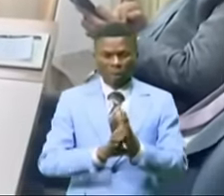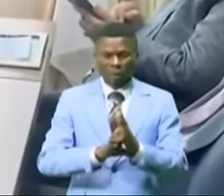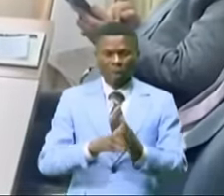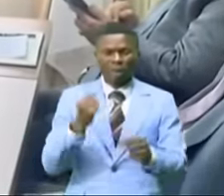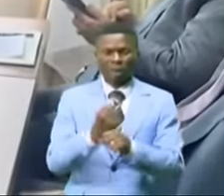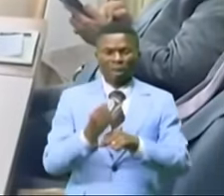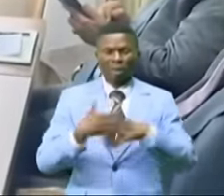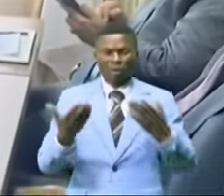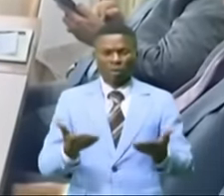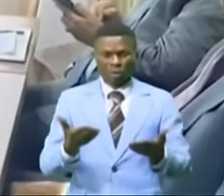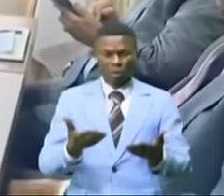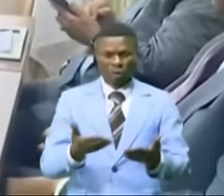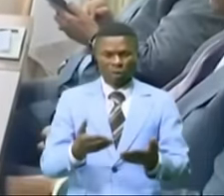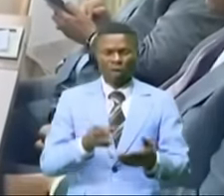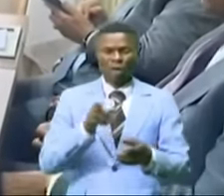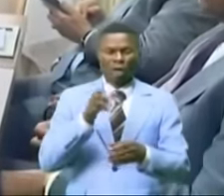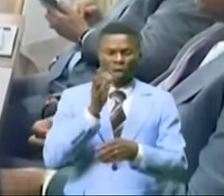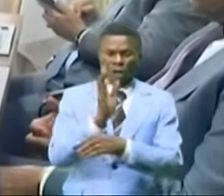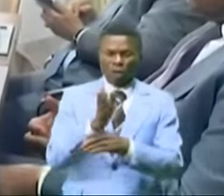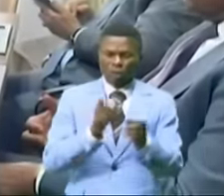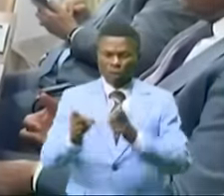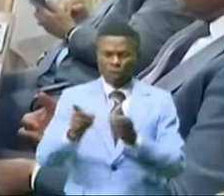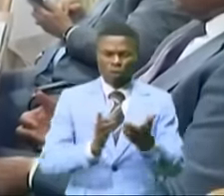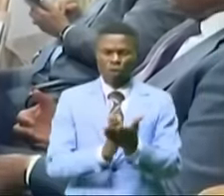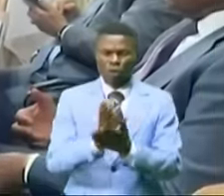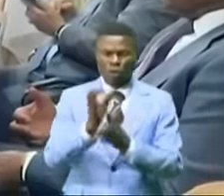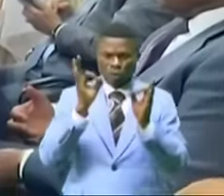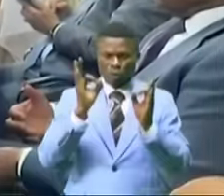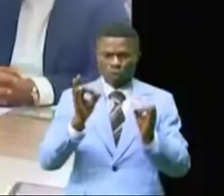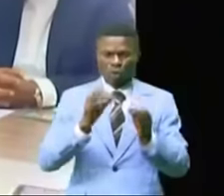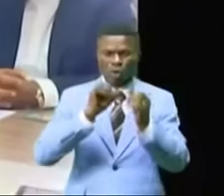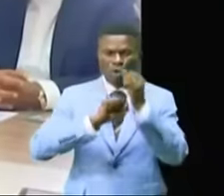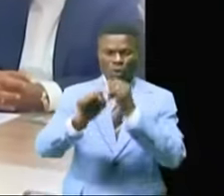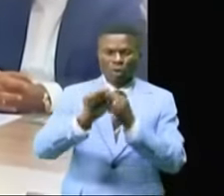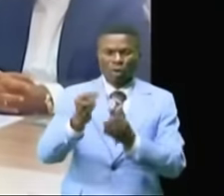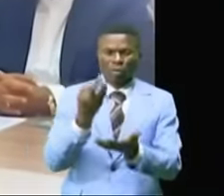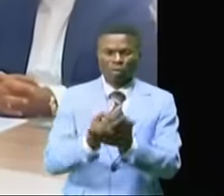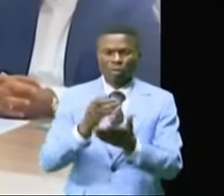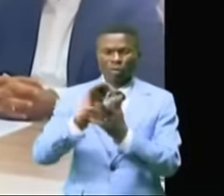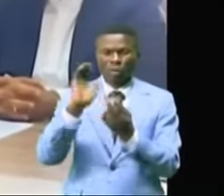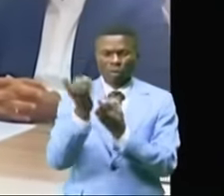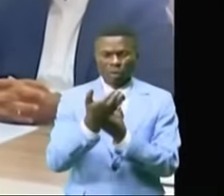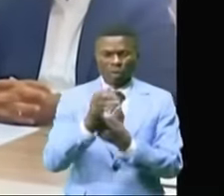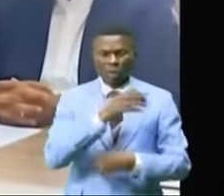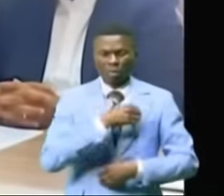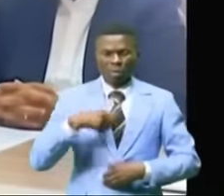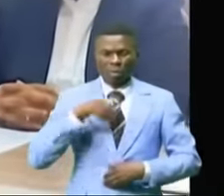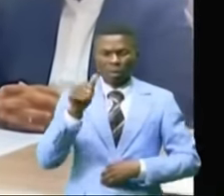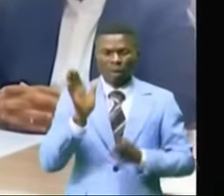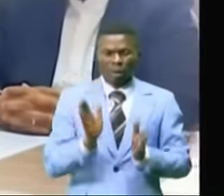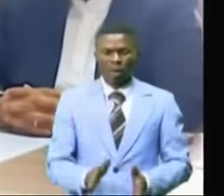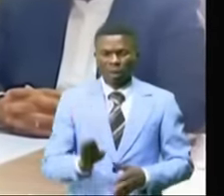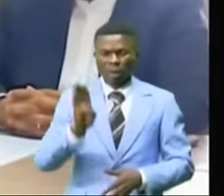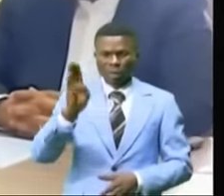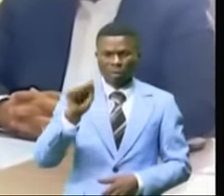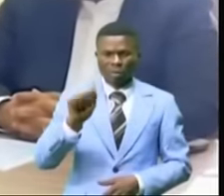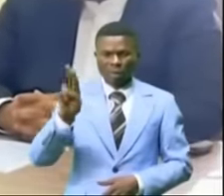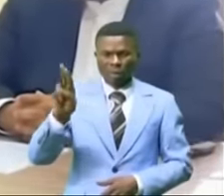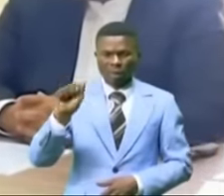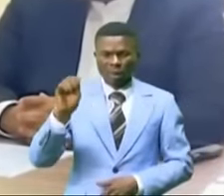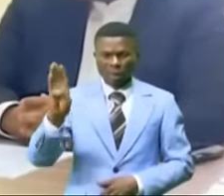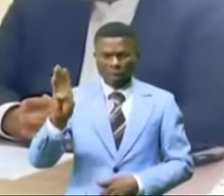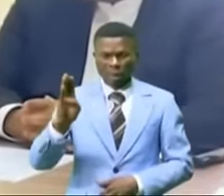aussi scruter de nouveaux horizons, comme avec le Fonds de promotion culturelle, dont la directrice générale, Barbara Kanam, envisage